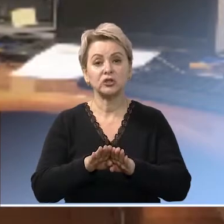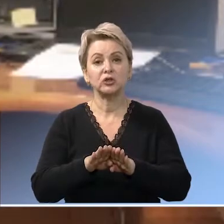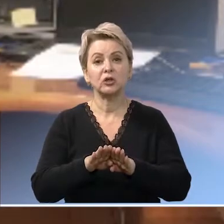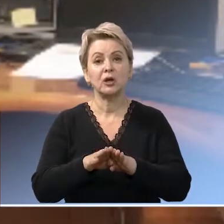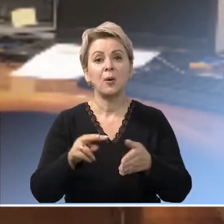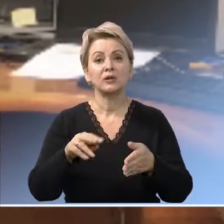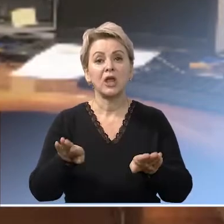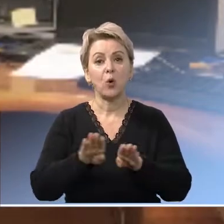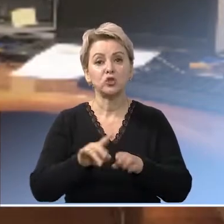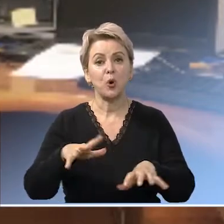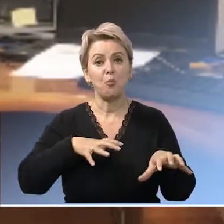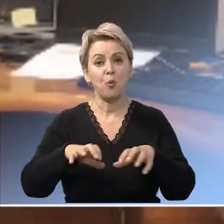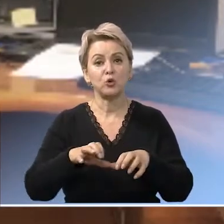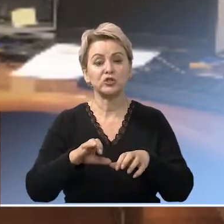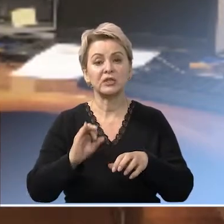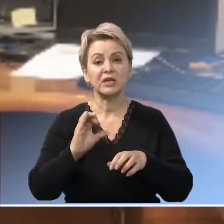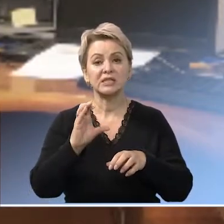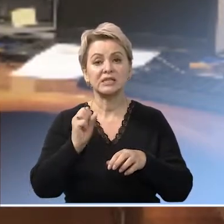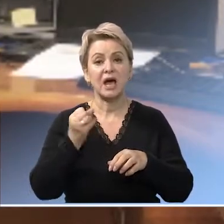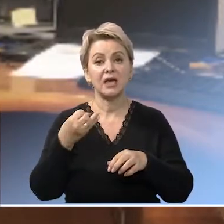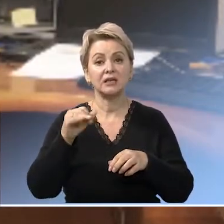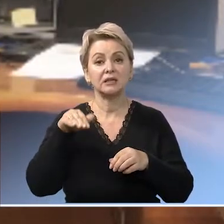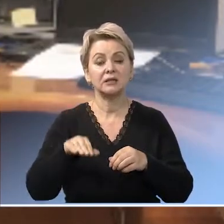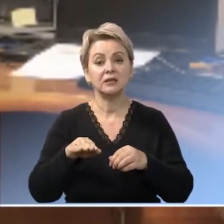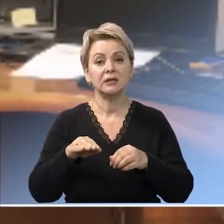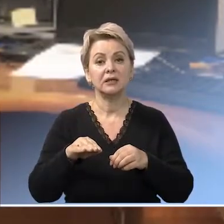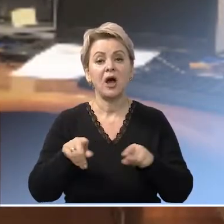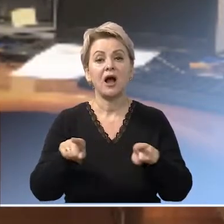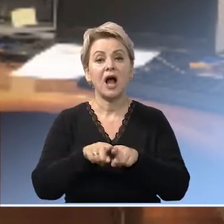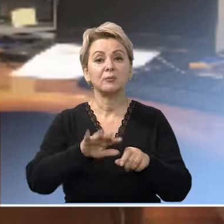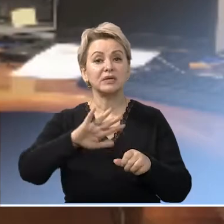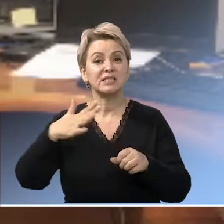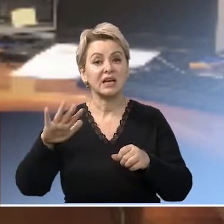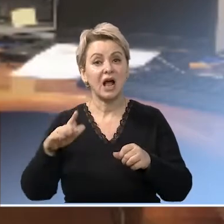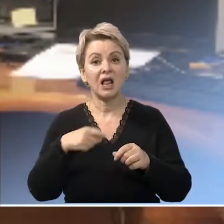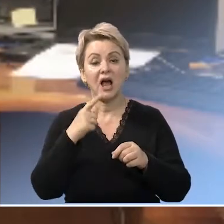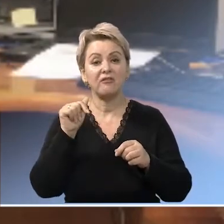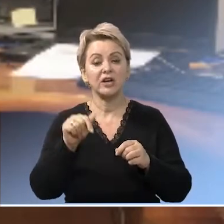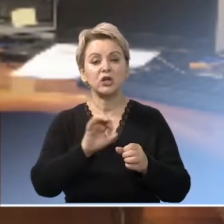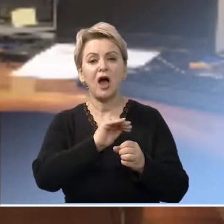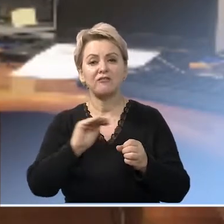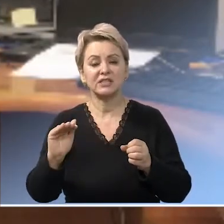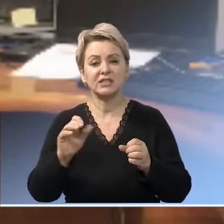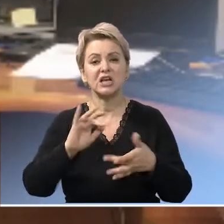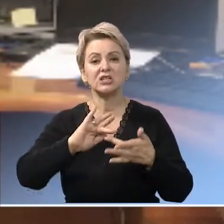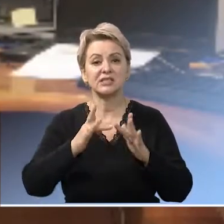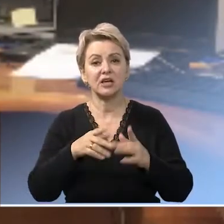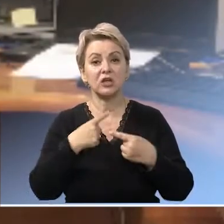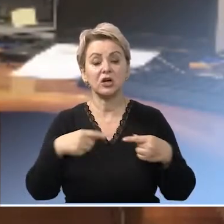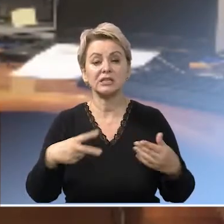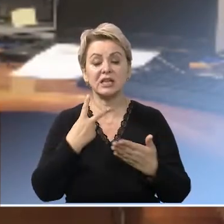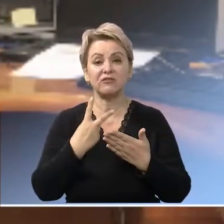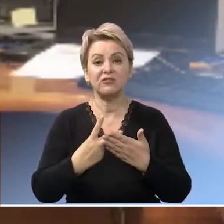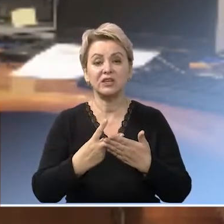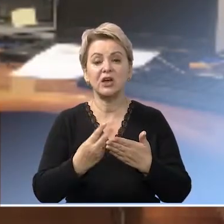из распространенных, это у нас фишинговые сайты, зеркала так называемые, официальных сайтов